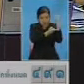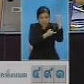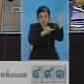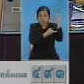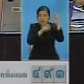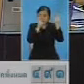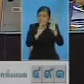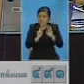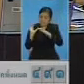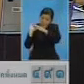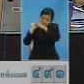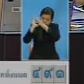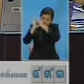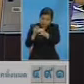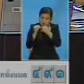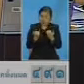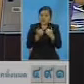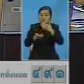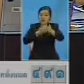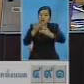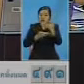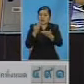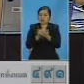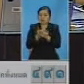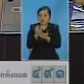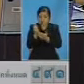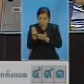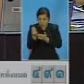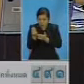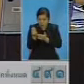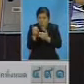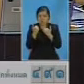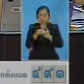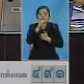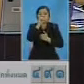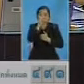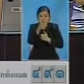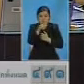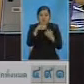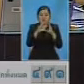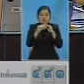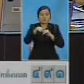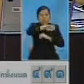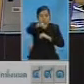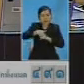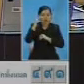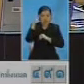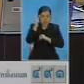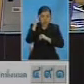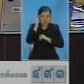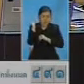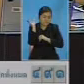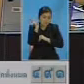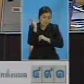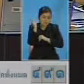เป็นอย่างไรแล้วก็ราคาขนาดนี้มันราคาเท่าไหร่นะครับนำไปสู่ว่าท่านกำลังบอกกับที่ประชุมแห่งนี้เพื่อที่อนุมัติที่ประชุ